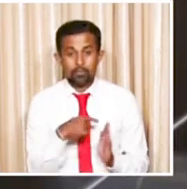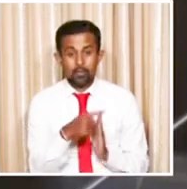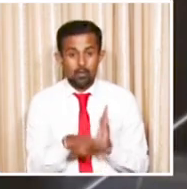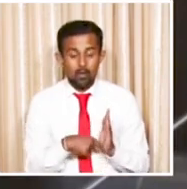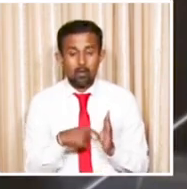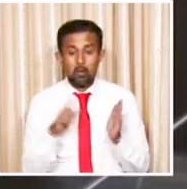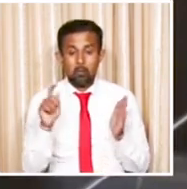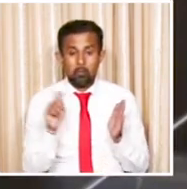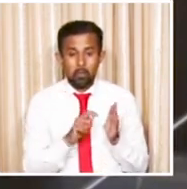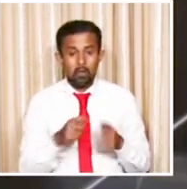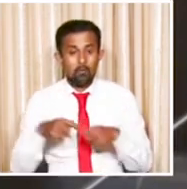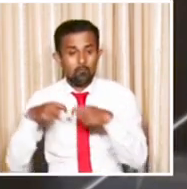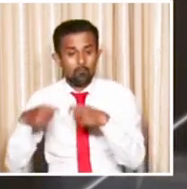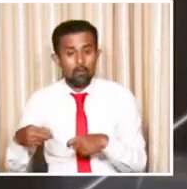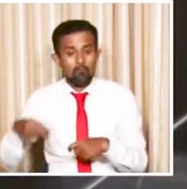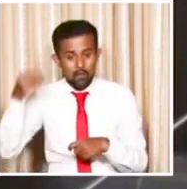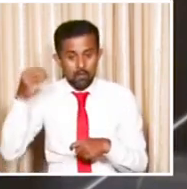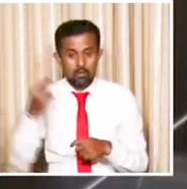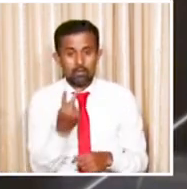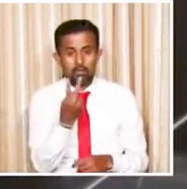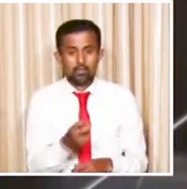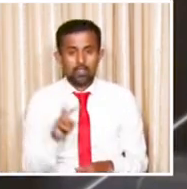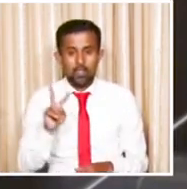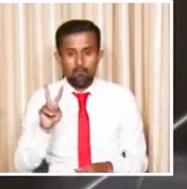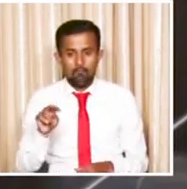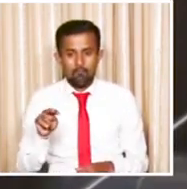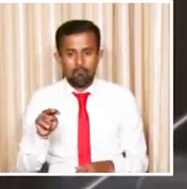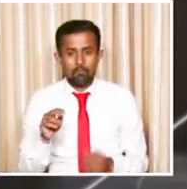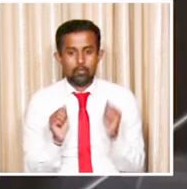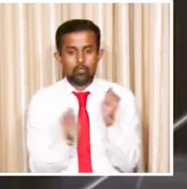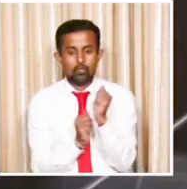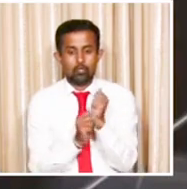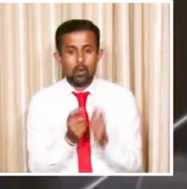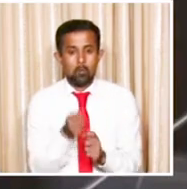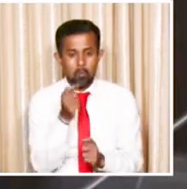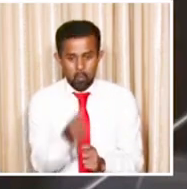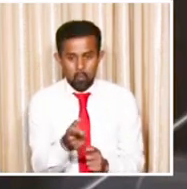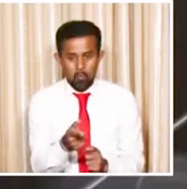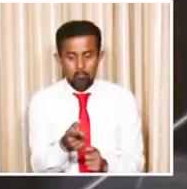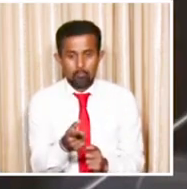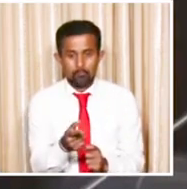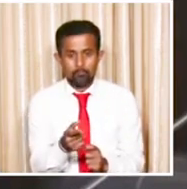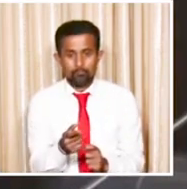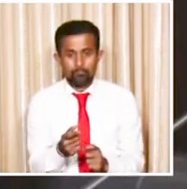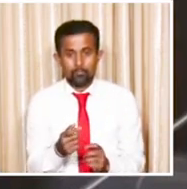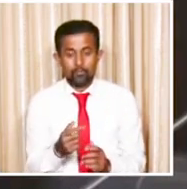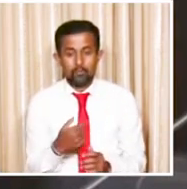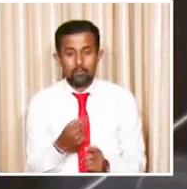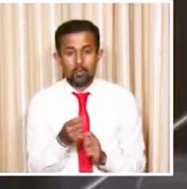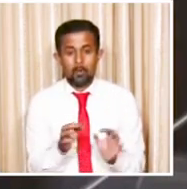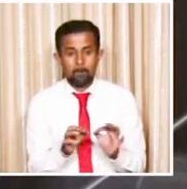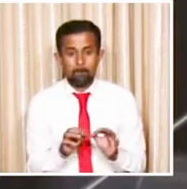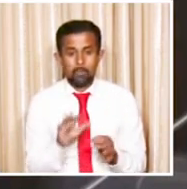මේ ආදායම වියදම වැඩි වෙන කාරණාවේදී 2020 දී සමෘද්ධි සහන ගෙවීම වෙනුවෙන් මේක අපි ගෙවනවා